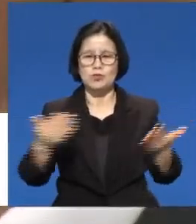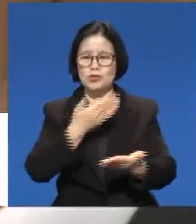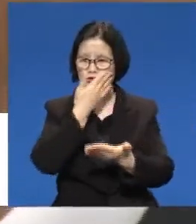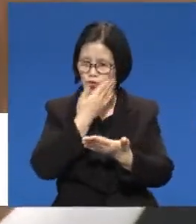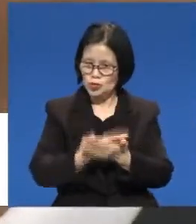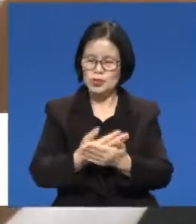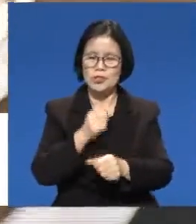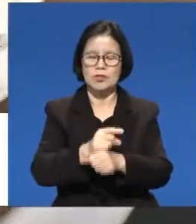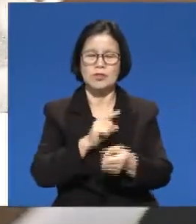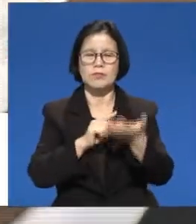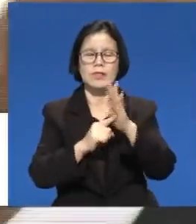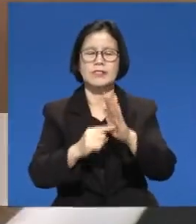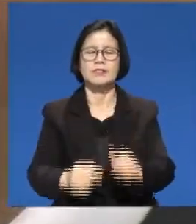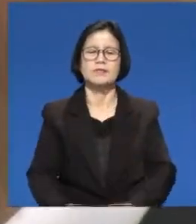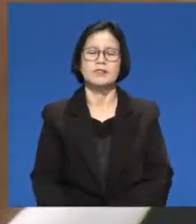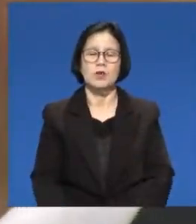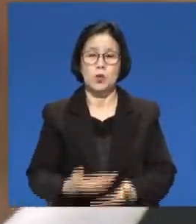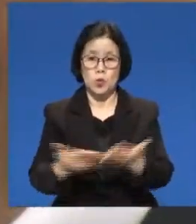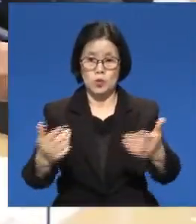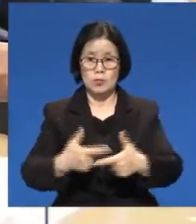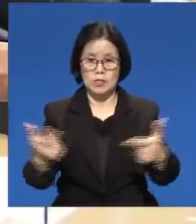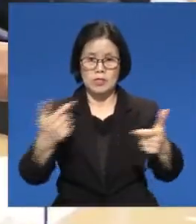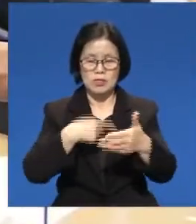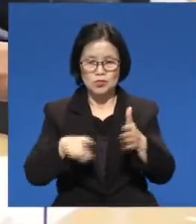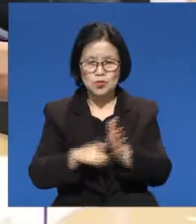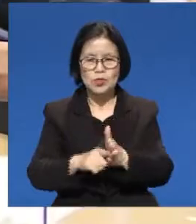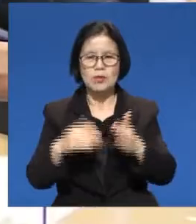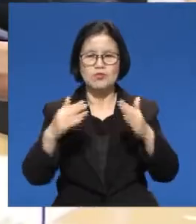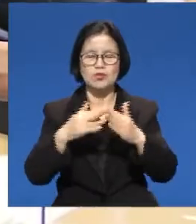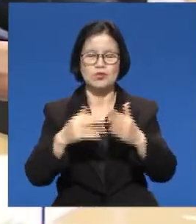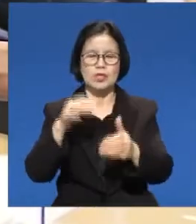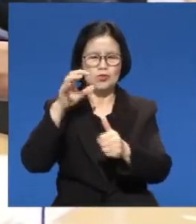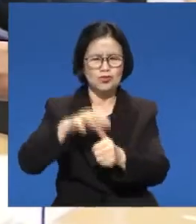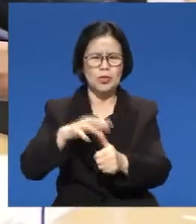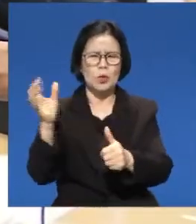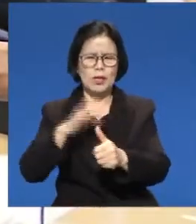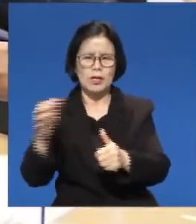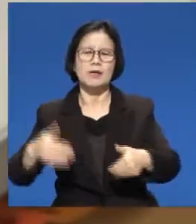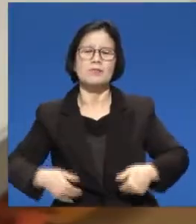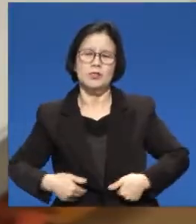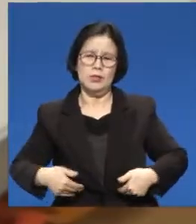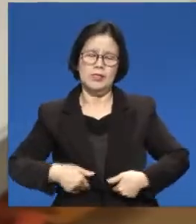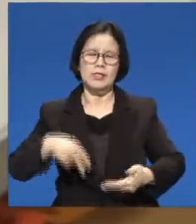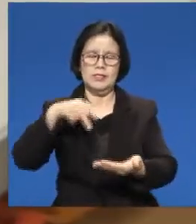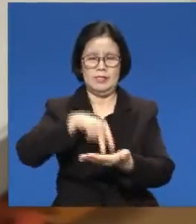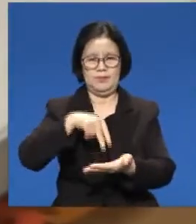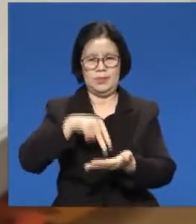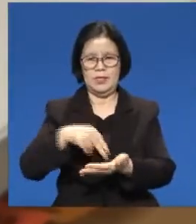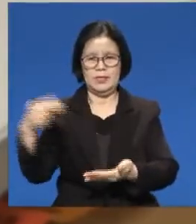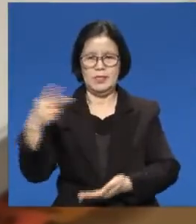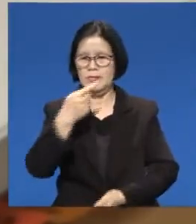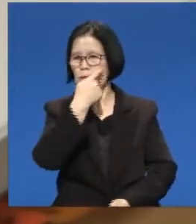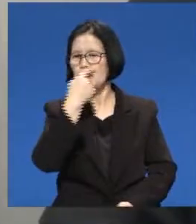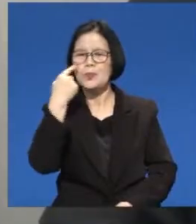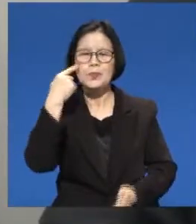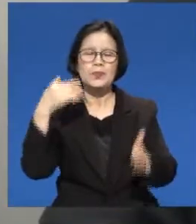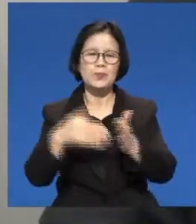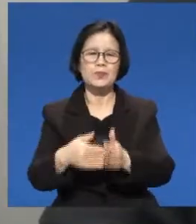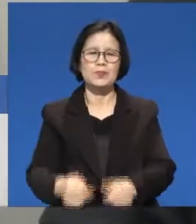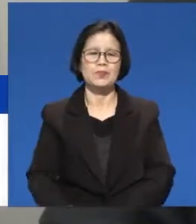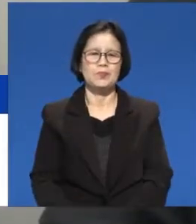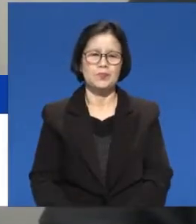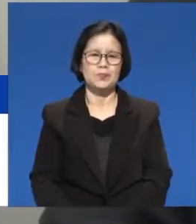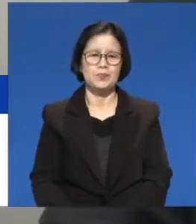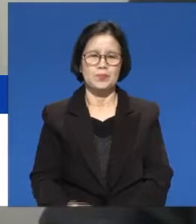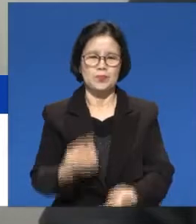강조했습니다 공급 확대를 위해 부동산 규제 완화가 필요하다는 입장도 다시 한 번 확인했습니다 그러기